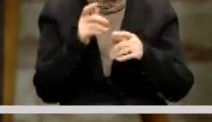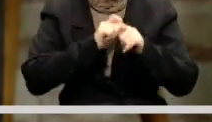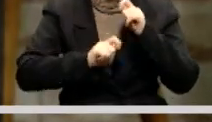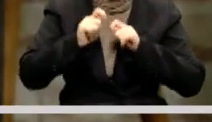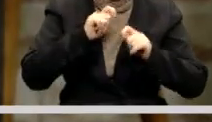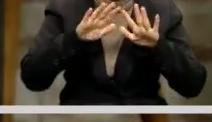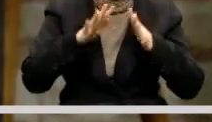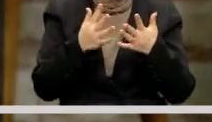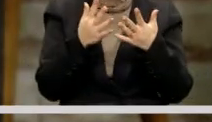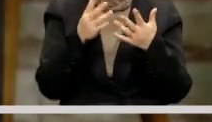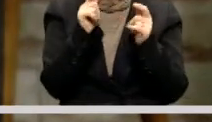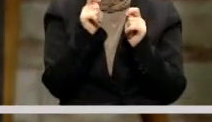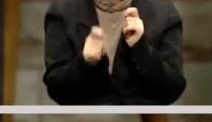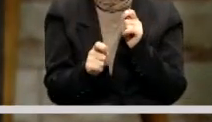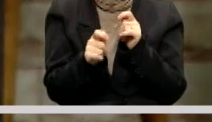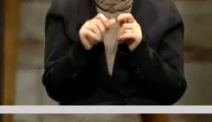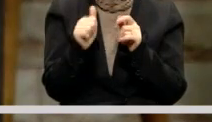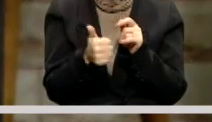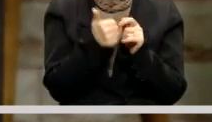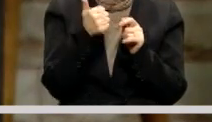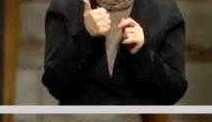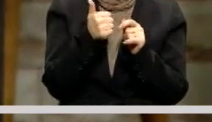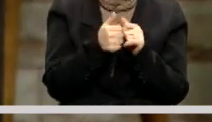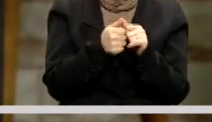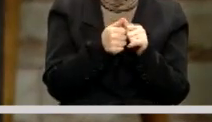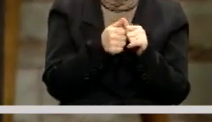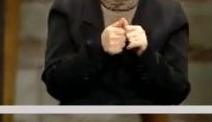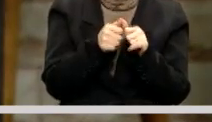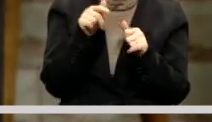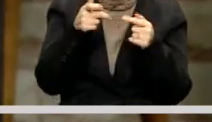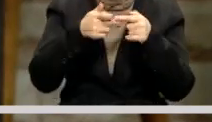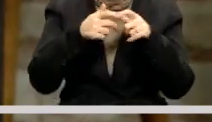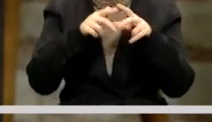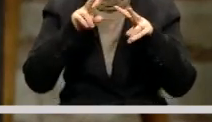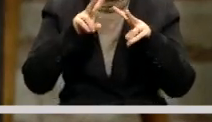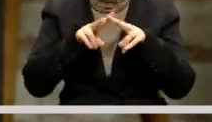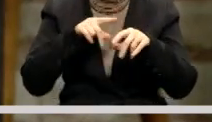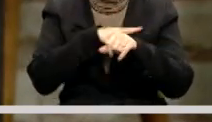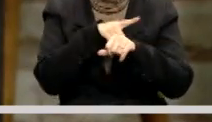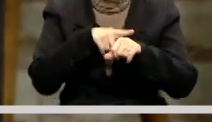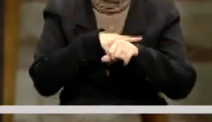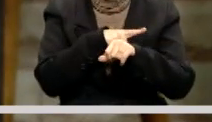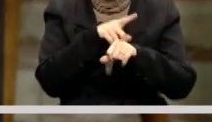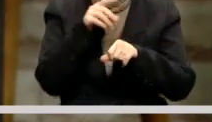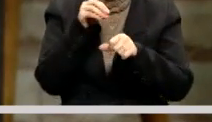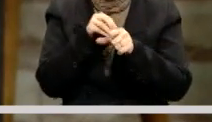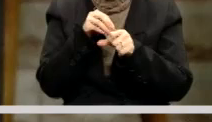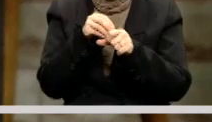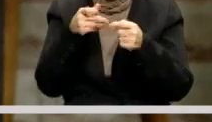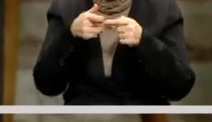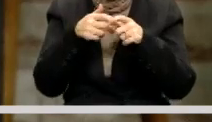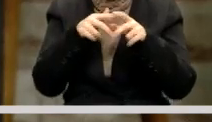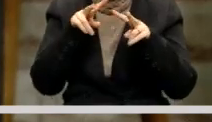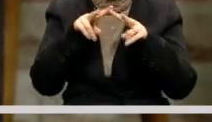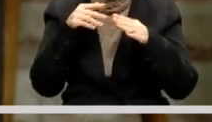bozukluğu gerçekten anlamlı, yani bu dönemler içinde o REM dönemine spesifik ve non-REM dönemi dediğimiz REM